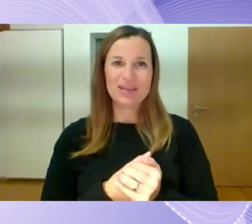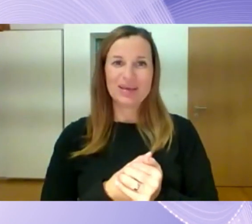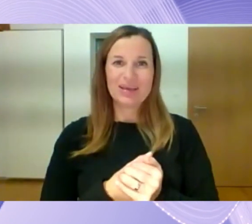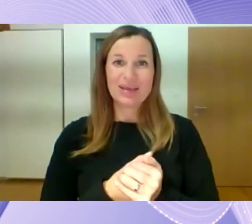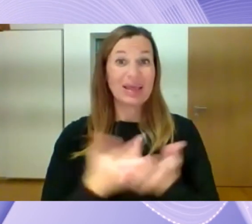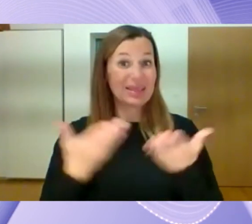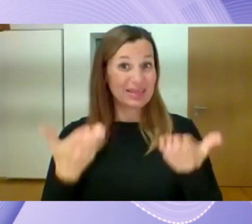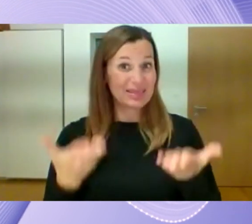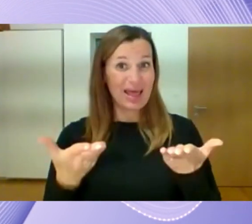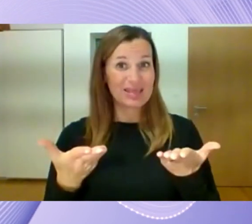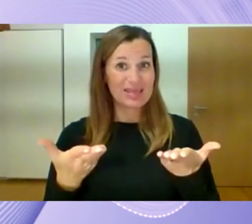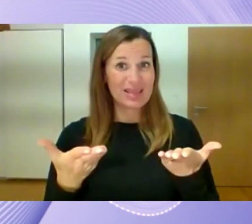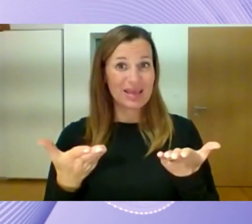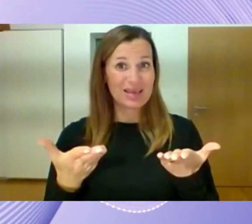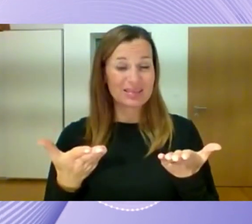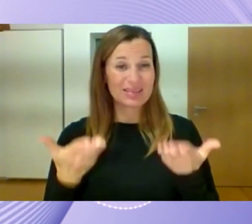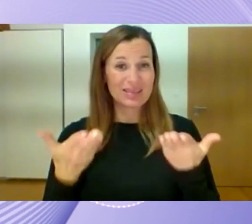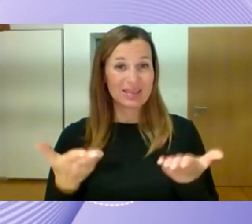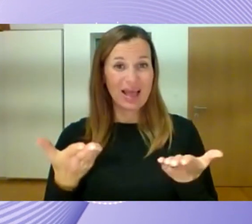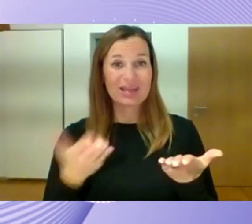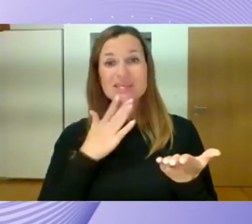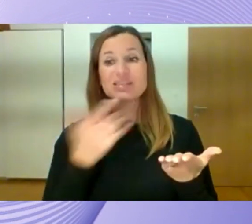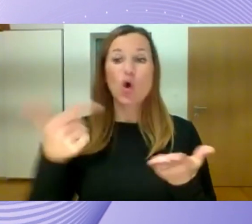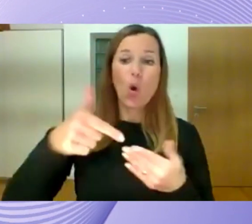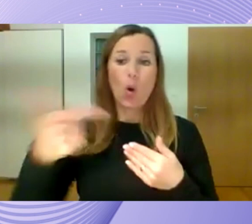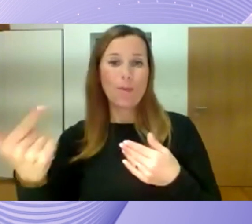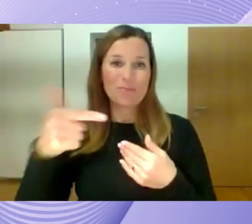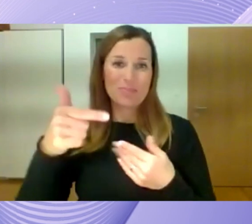Danes se bom pa v bistvu iz obeh služb nekako